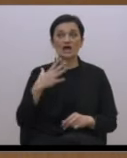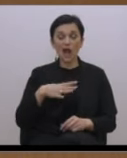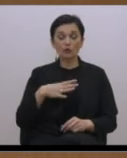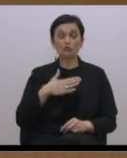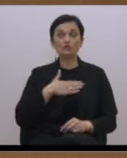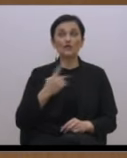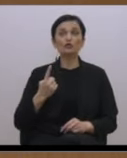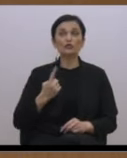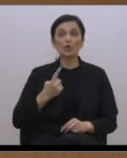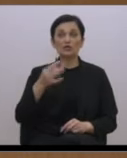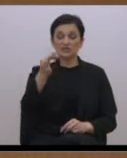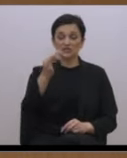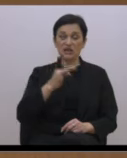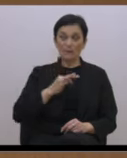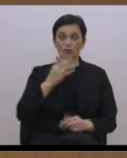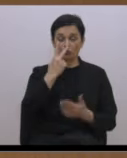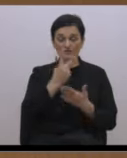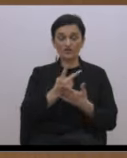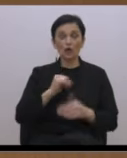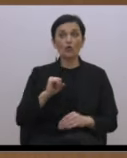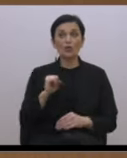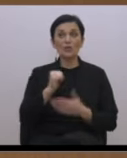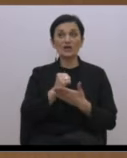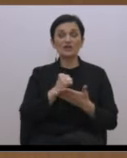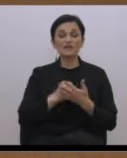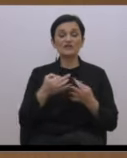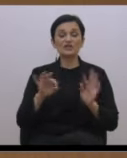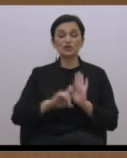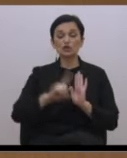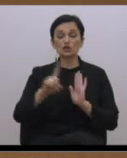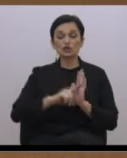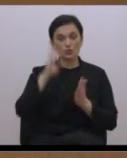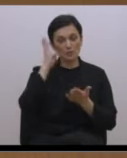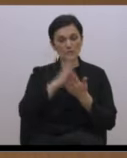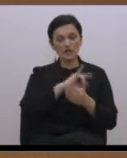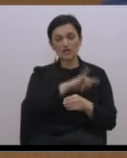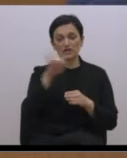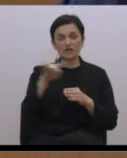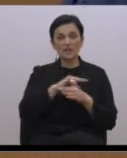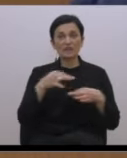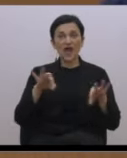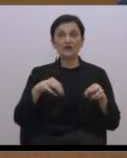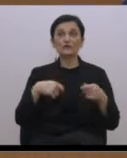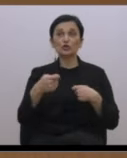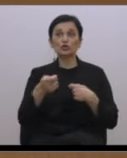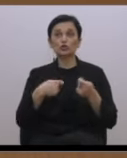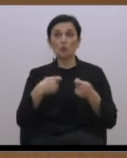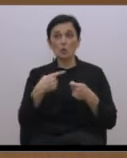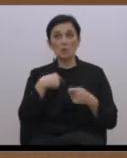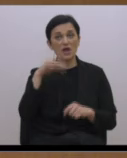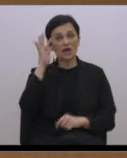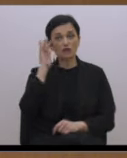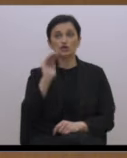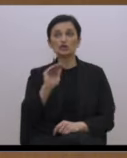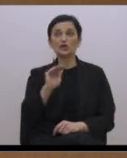ჩვენი მოლოდინია, რომ საპასუხოდ ვნახავთ მეგობრობას, სავიზო რეჟიმის მოხსნას, პირდაპირ ფრენას და თავისუფალ ვაჭრობას. მე